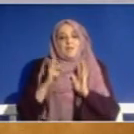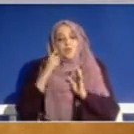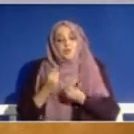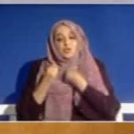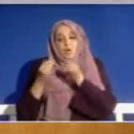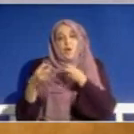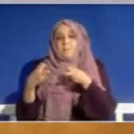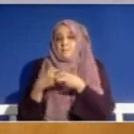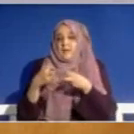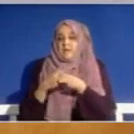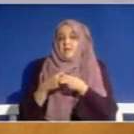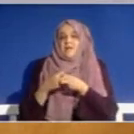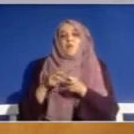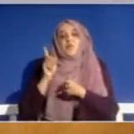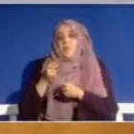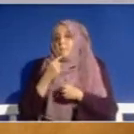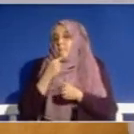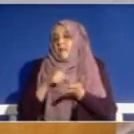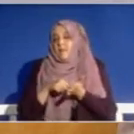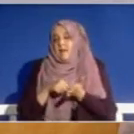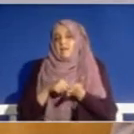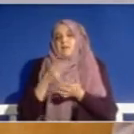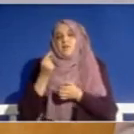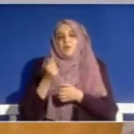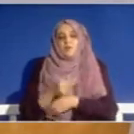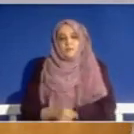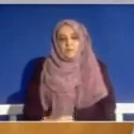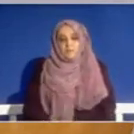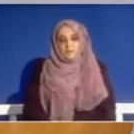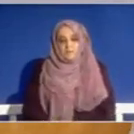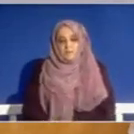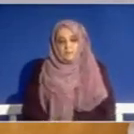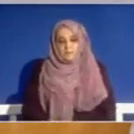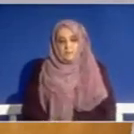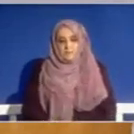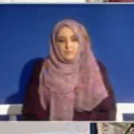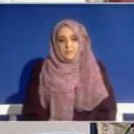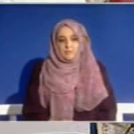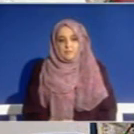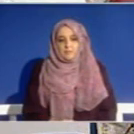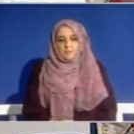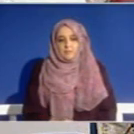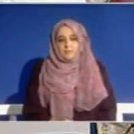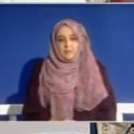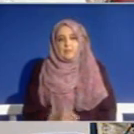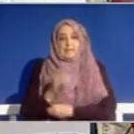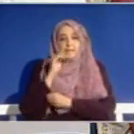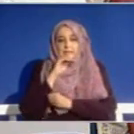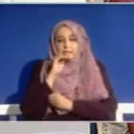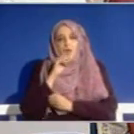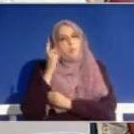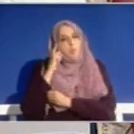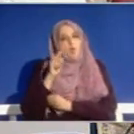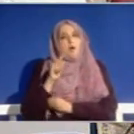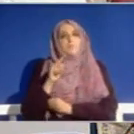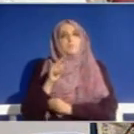للفقير الذي فضل أن يأخذ القيمة بدل العين. باختصار شديد رجاء شيخنا أم لجي من عنابة قالت لك عندي درت عرس